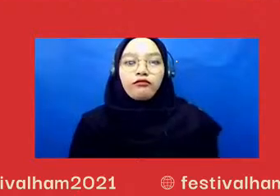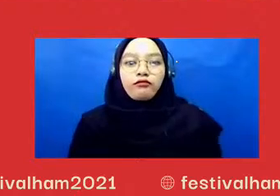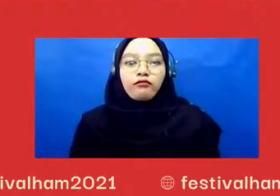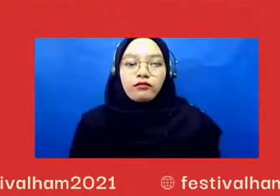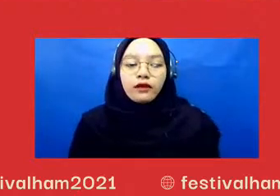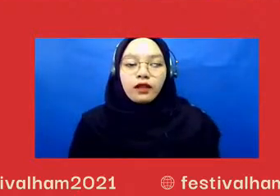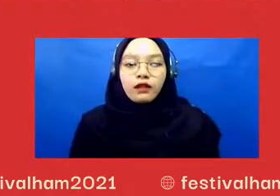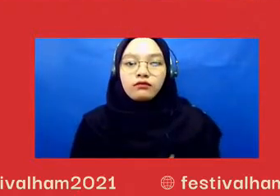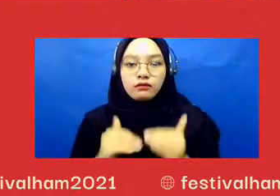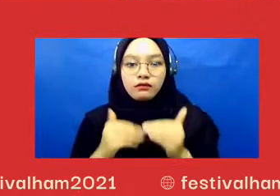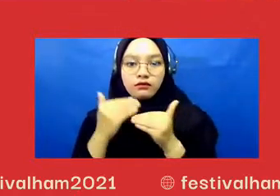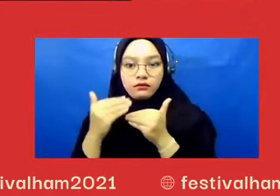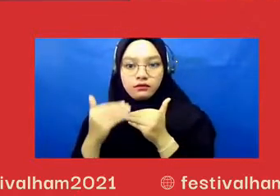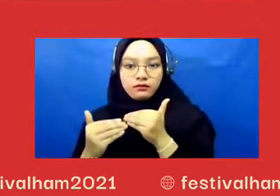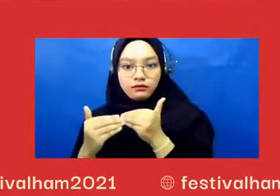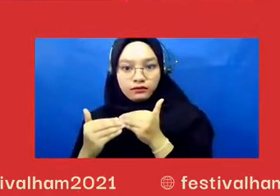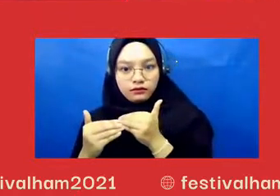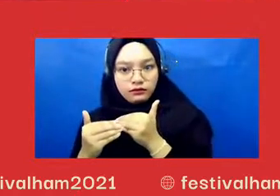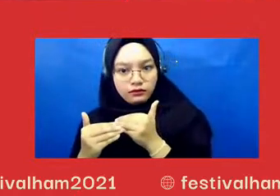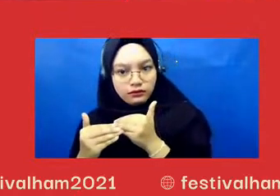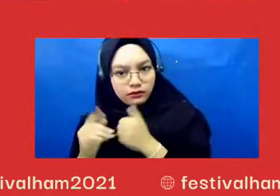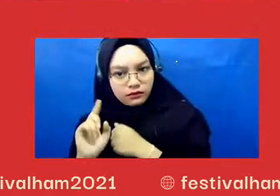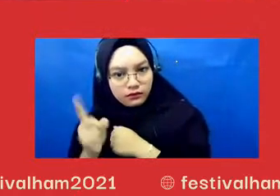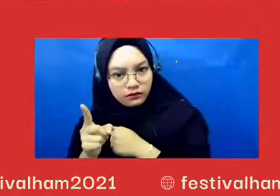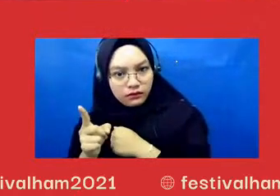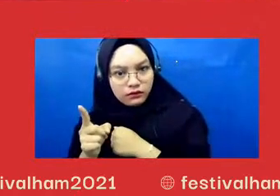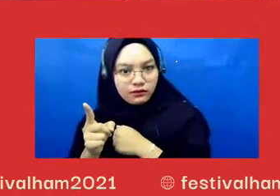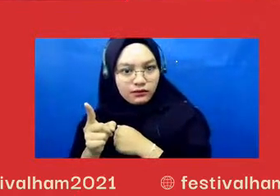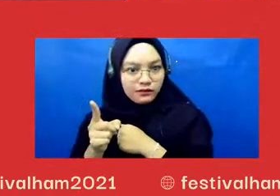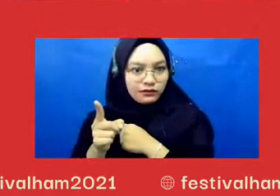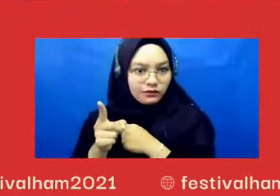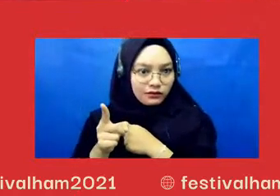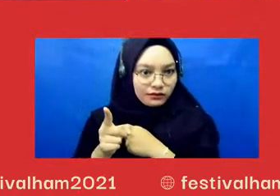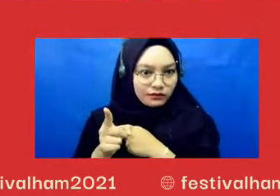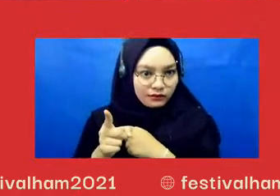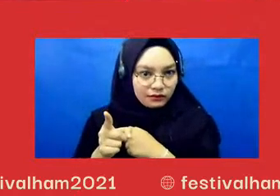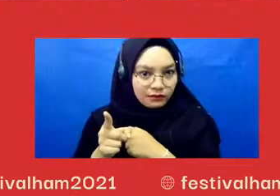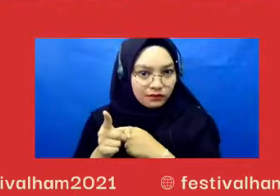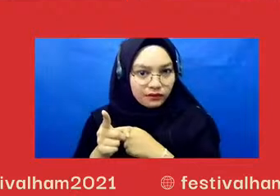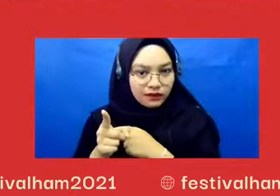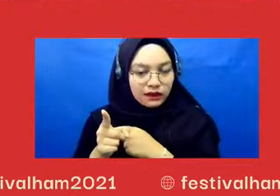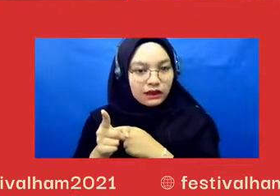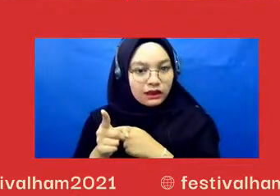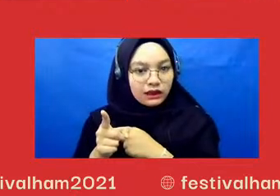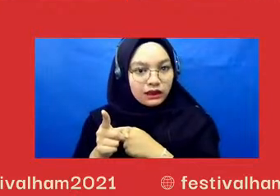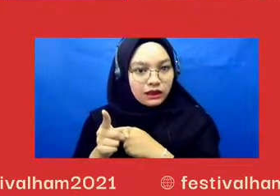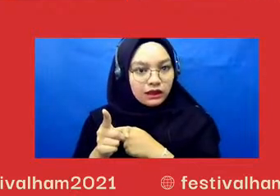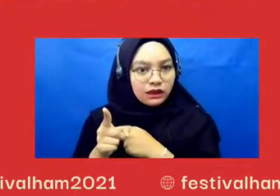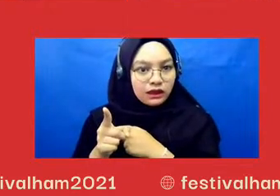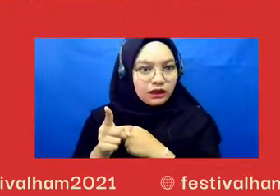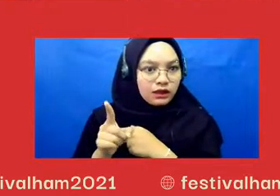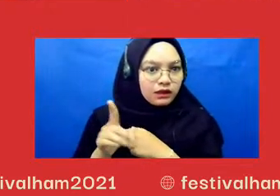Lalu ada juga yang menyatakan less diversified local income. Jadi